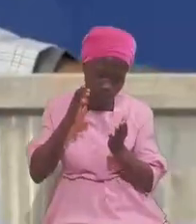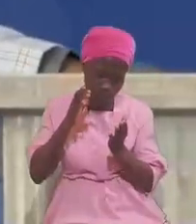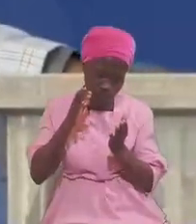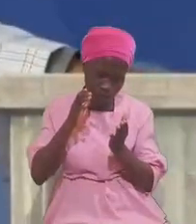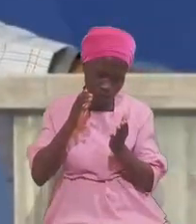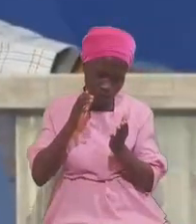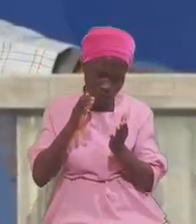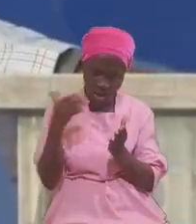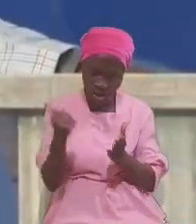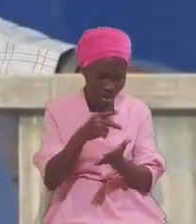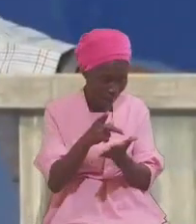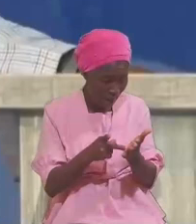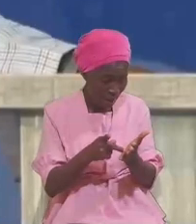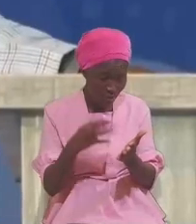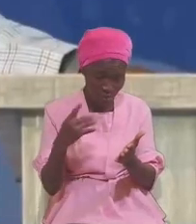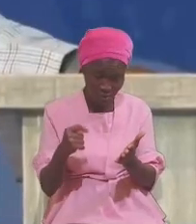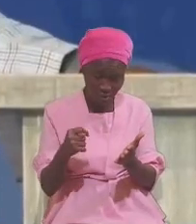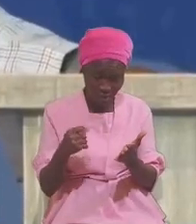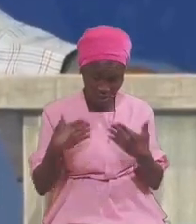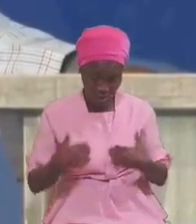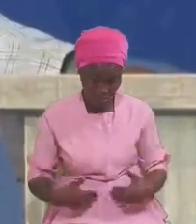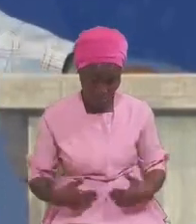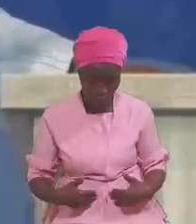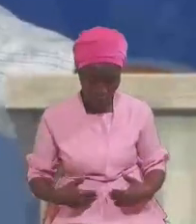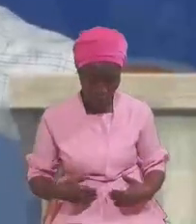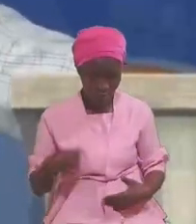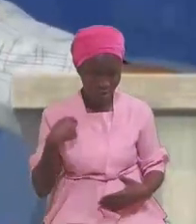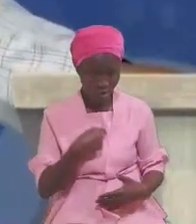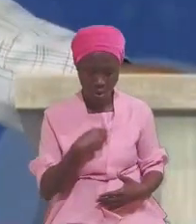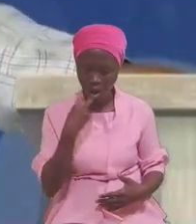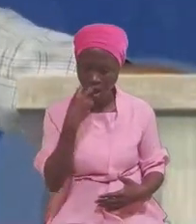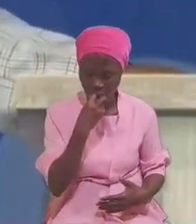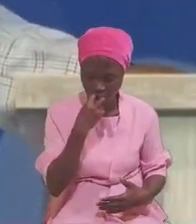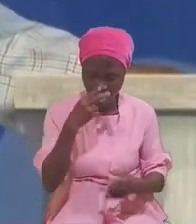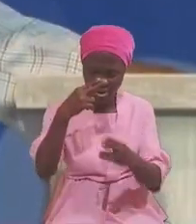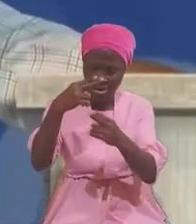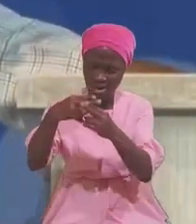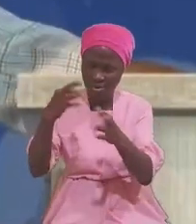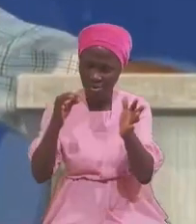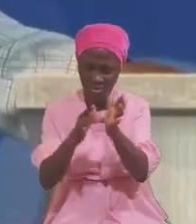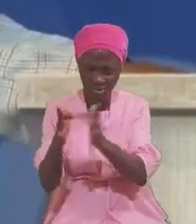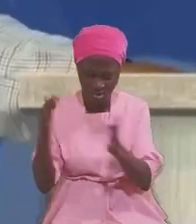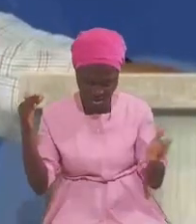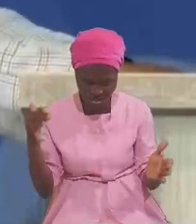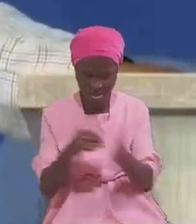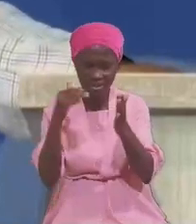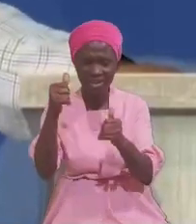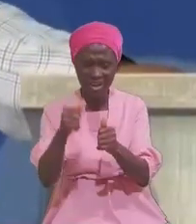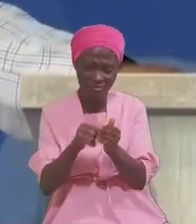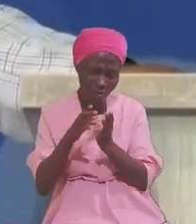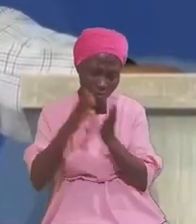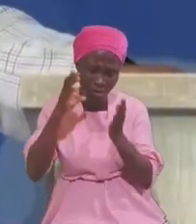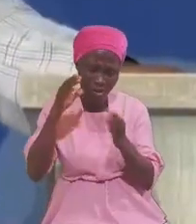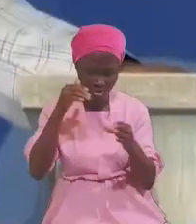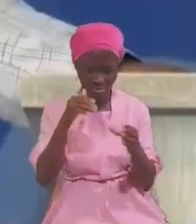Les enflements, toute partie du corps, nous mentionnons le nom de Jésus contre tout enflement.